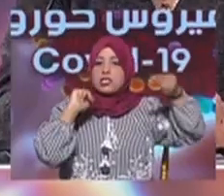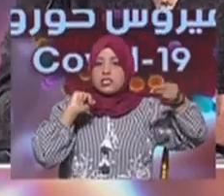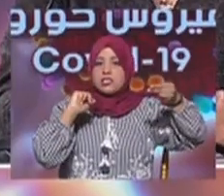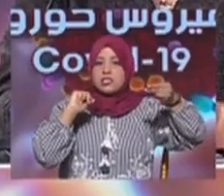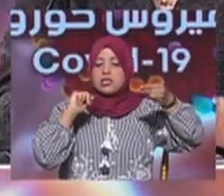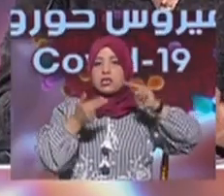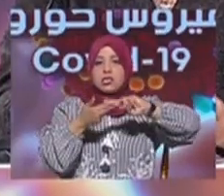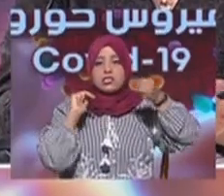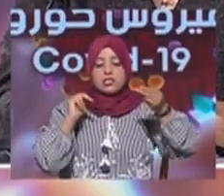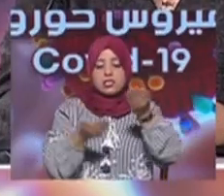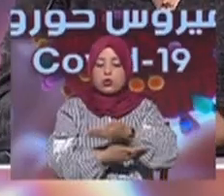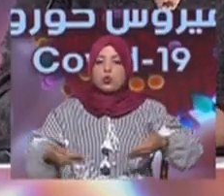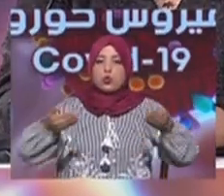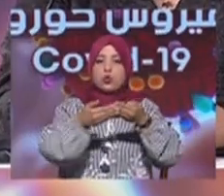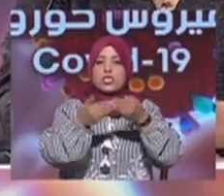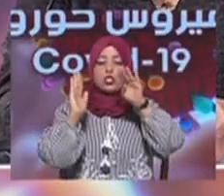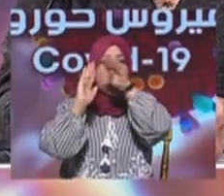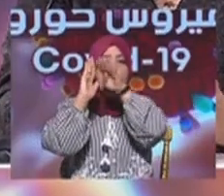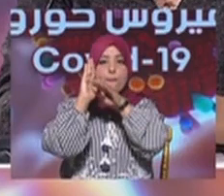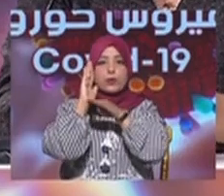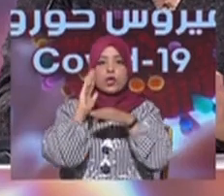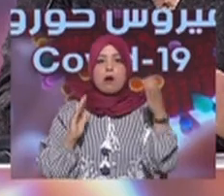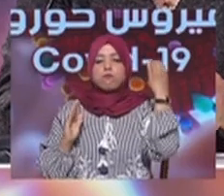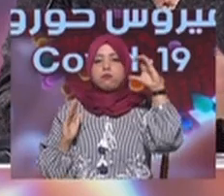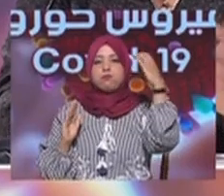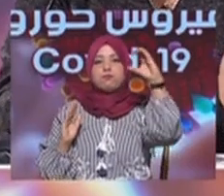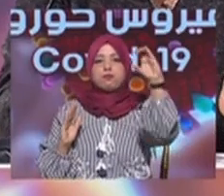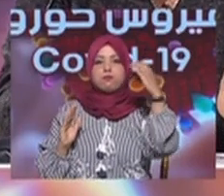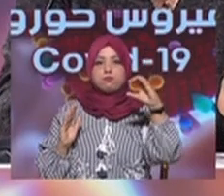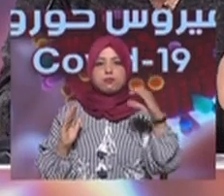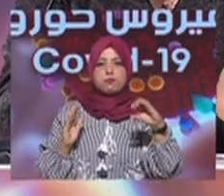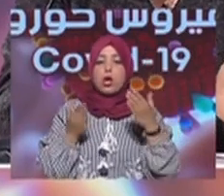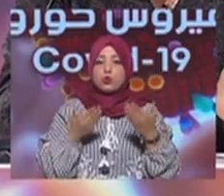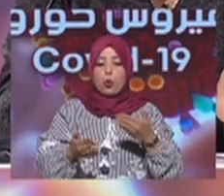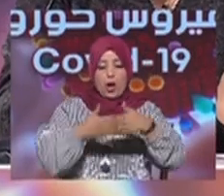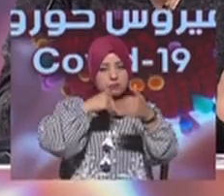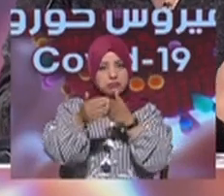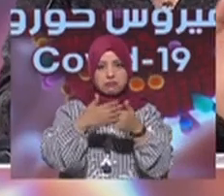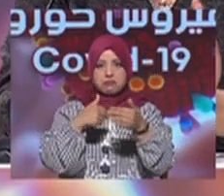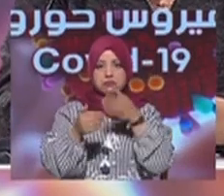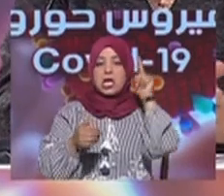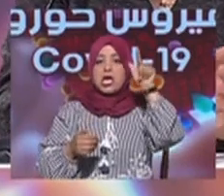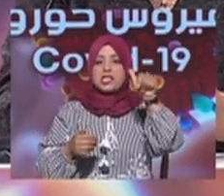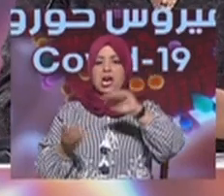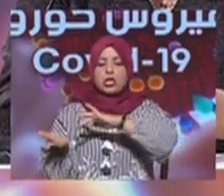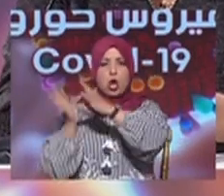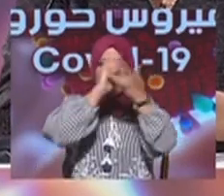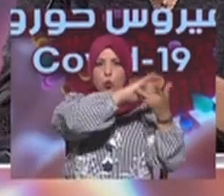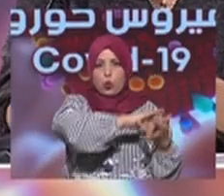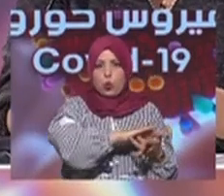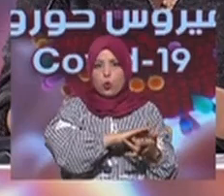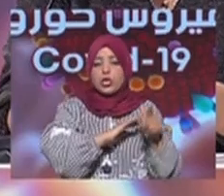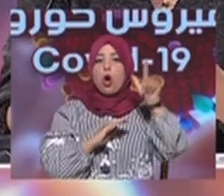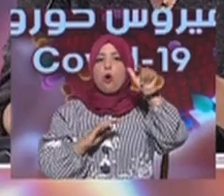هذا هو البروتوكول اللي تحكي عليه. البروتوكول اللي تحكي عليه بارسييل تو، اما فما حتى الماكينه الاوتومات اللي عندنا، فما اوتومات